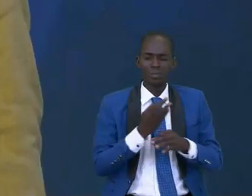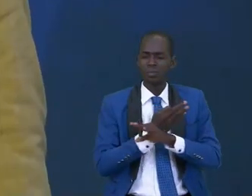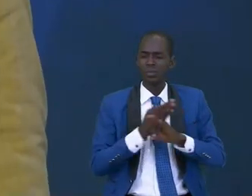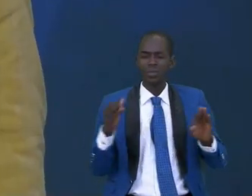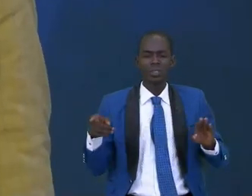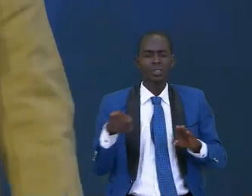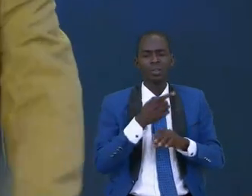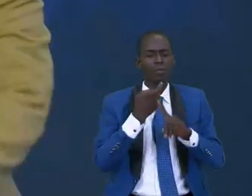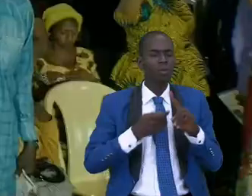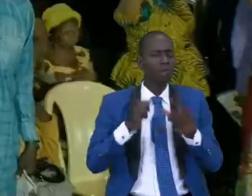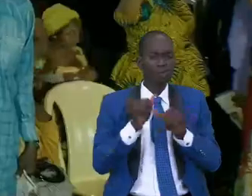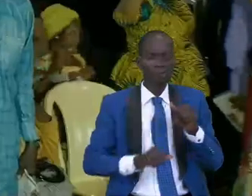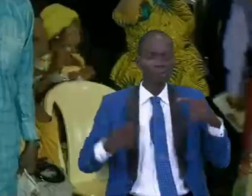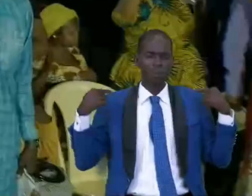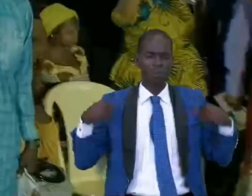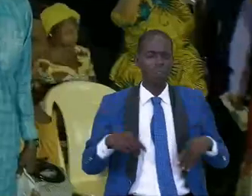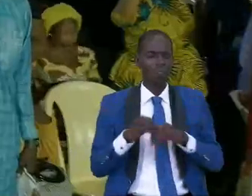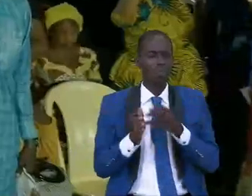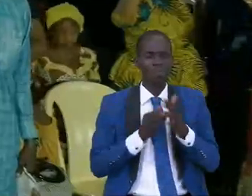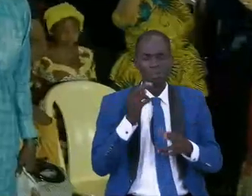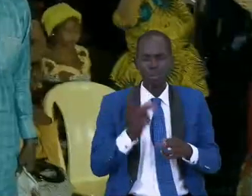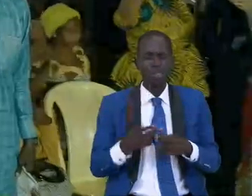libère-les, délivre-les de toute douleur.